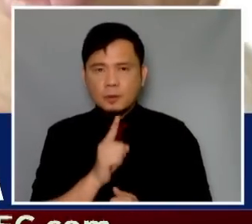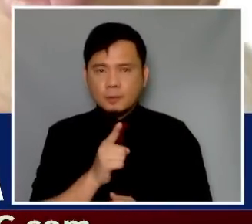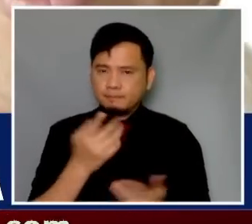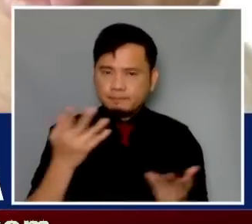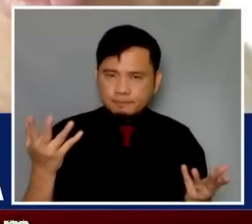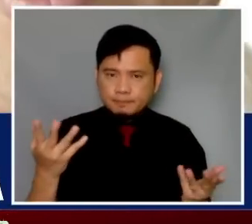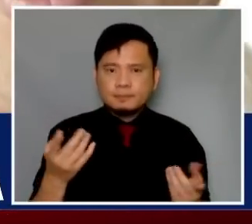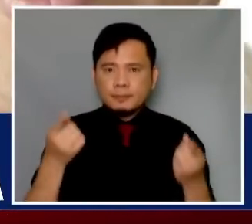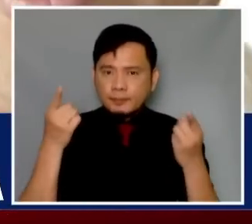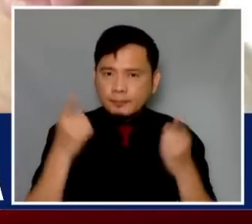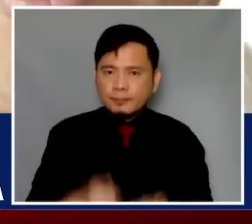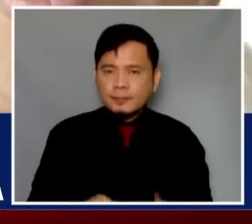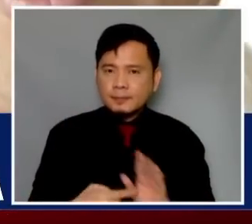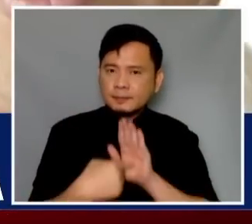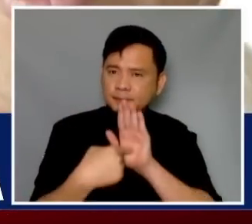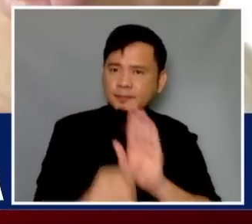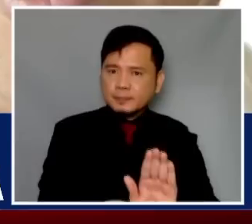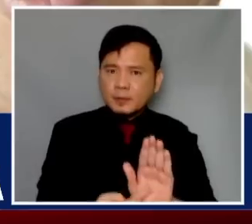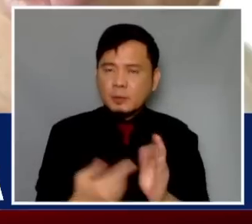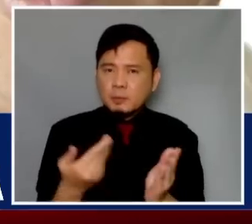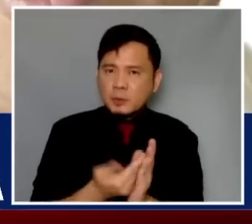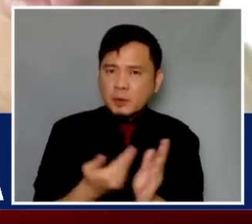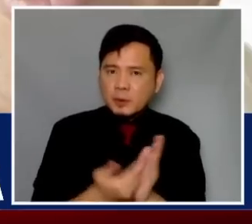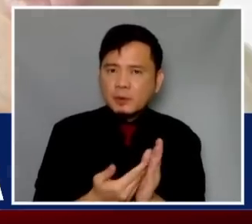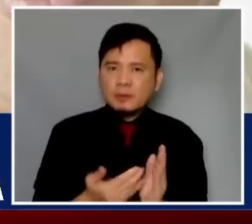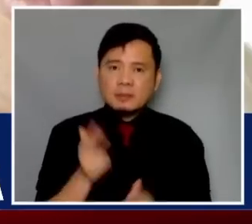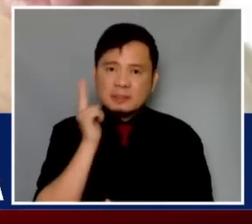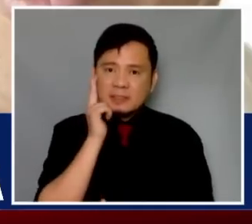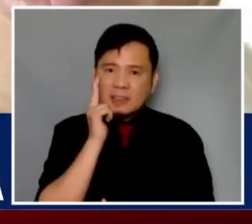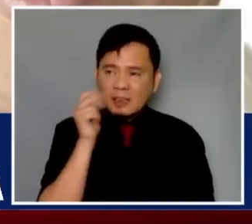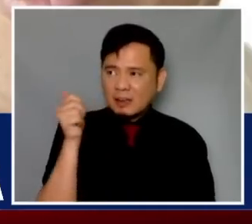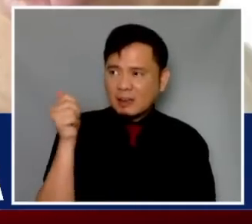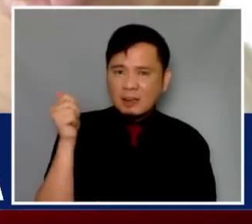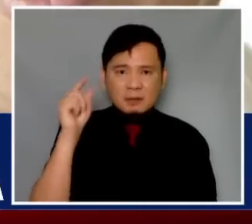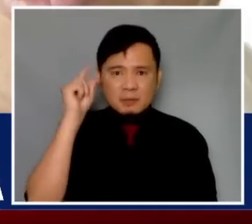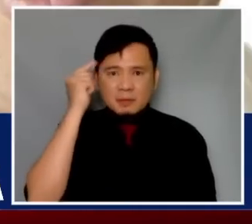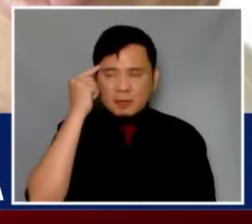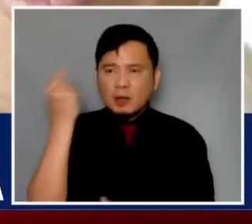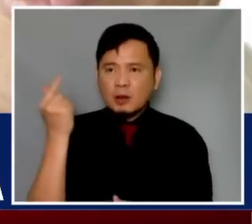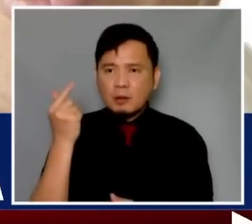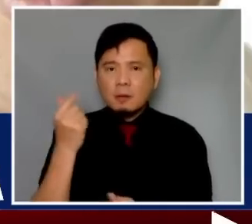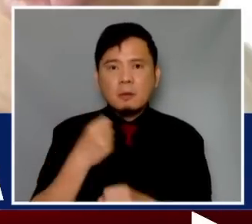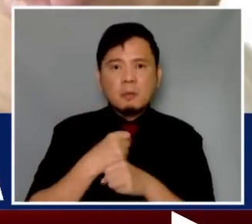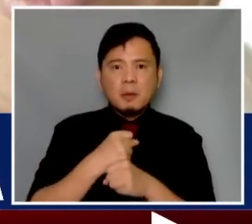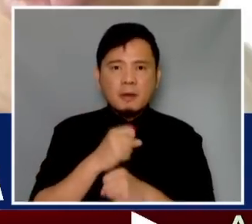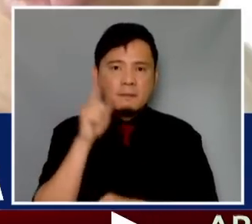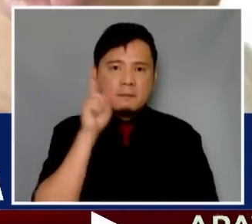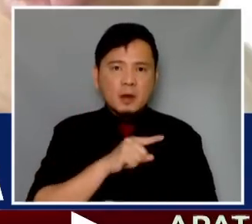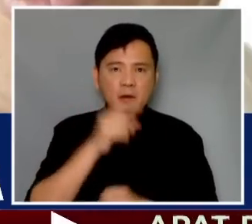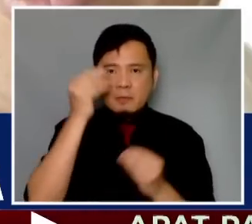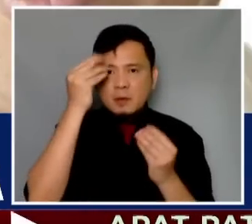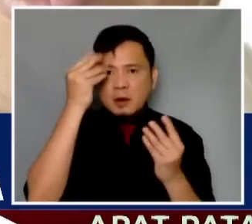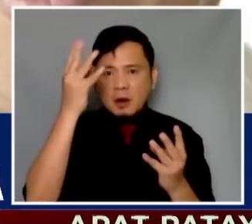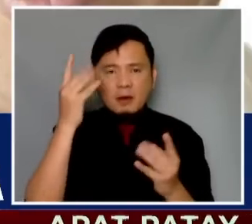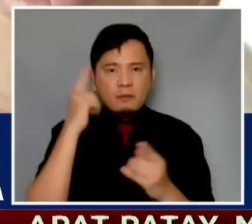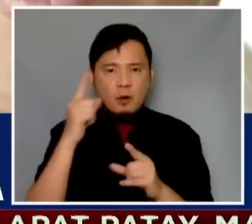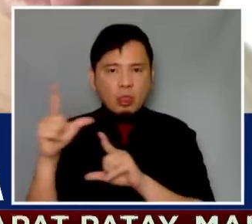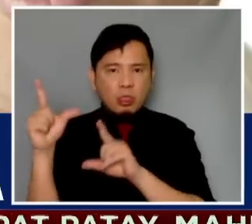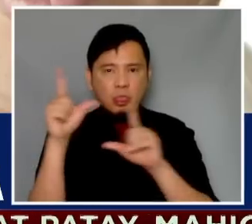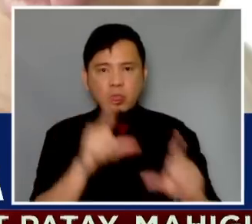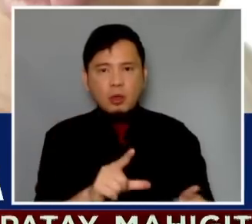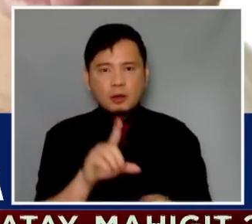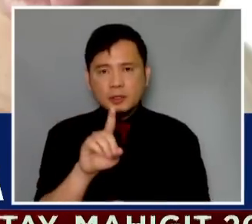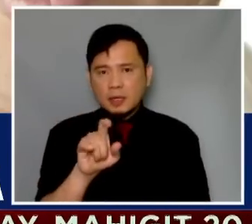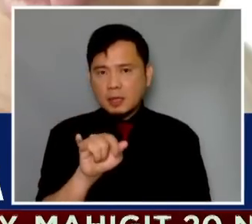layon ng Administrasyong Duterte na gumawa ng pekeng ebidensya laban sa senador. nakakulong si De Lima mula pa